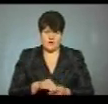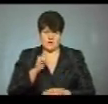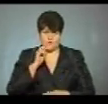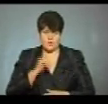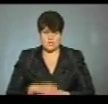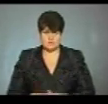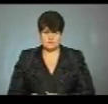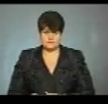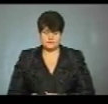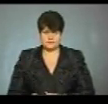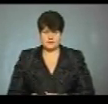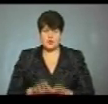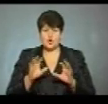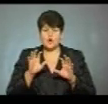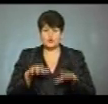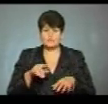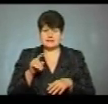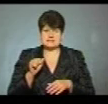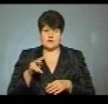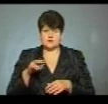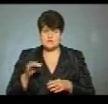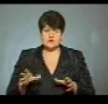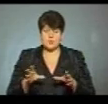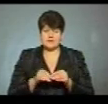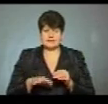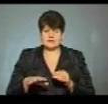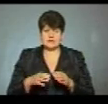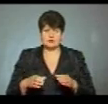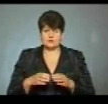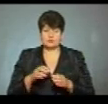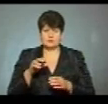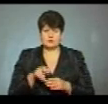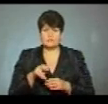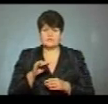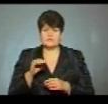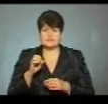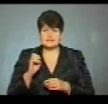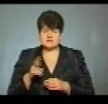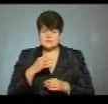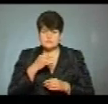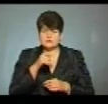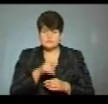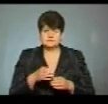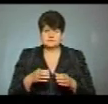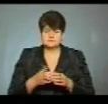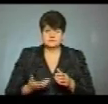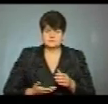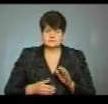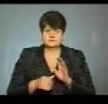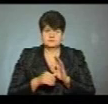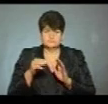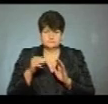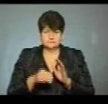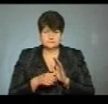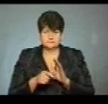Україну. Голова Залозецької об'єднаної територіальної громади Любомир Фесик розповів, що у їхній громаді проживає